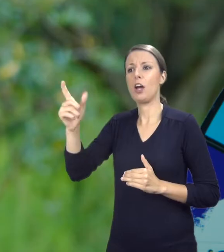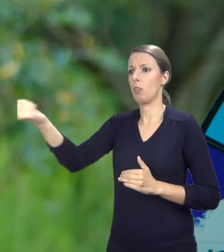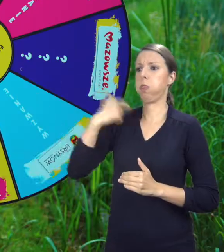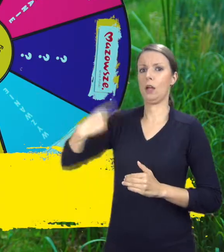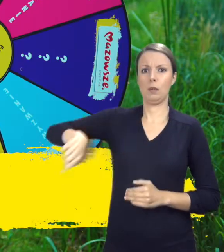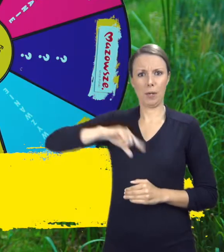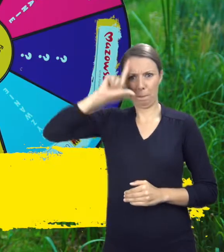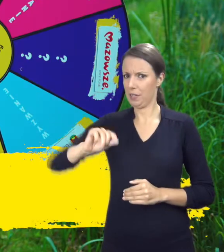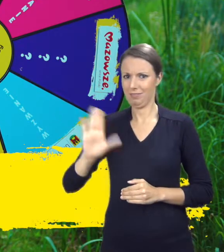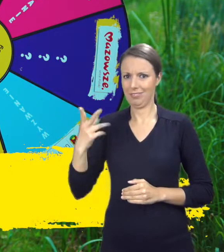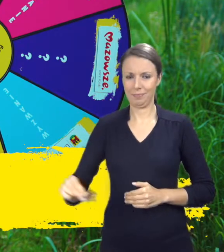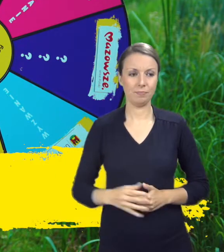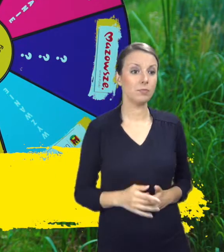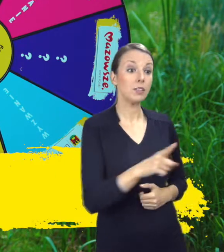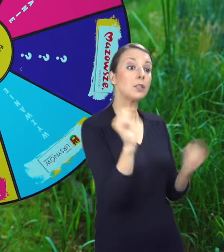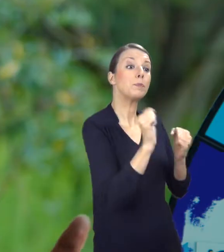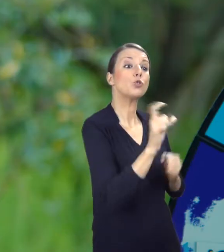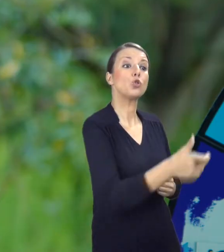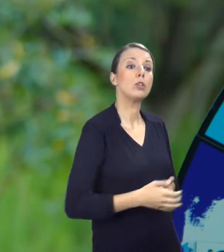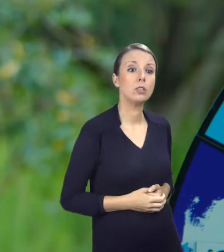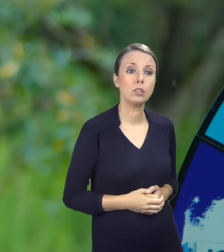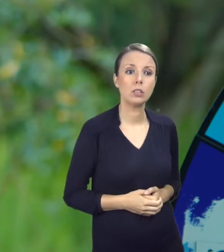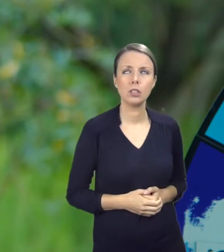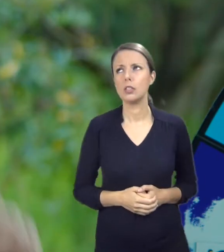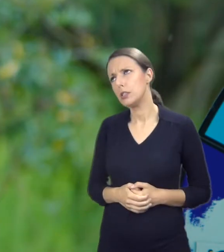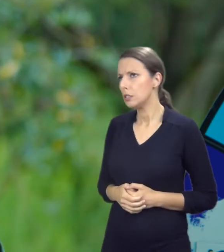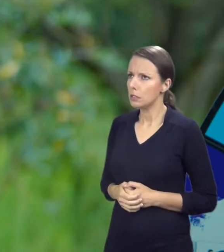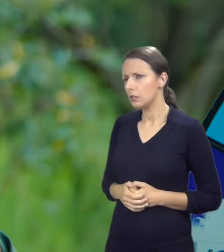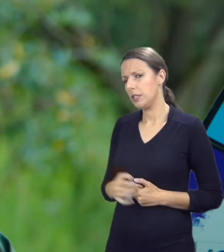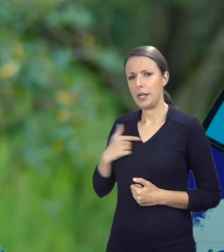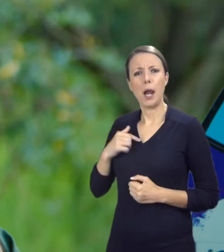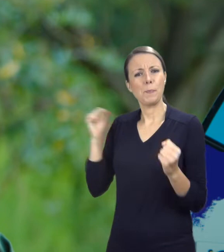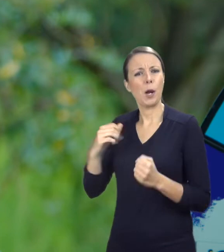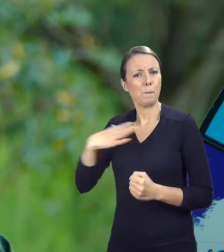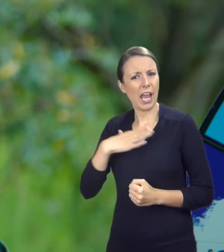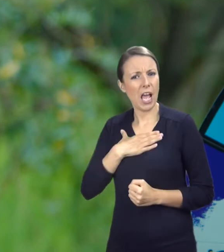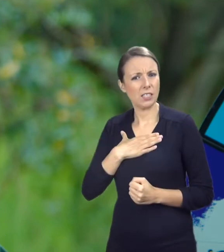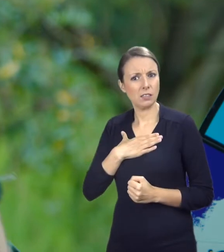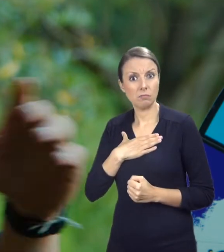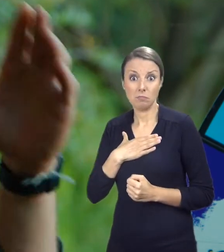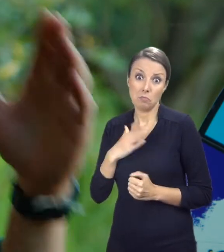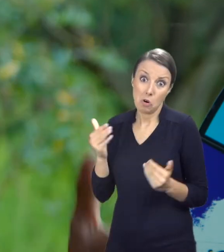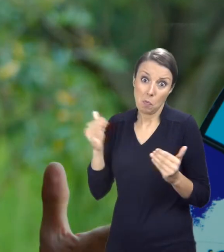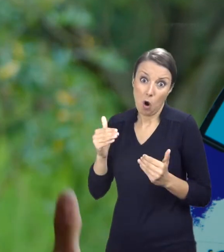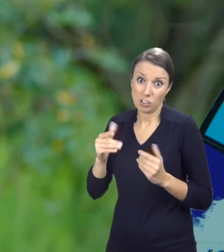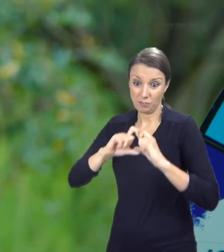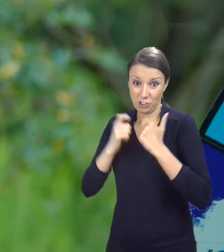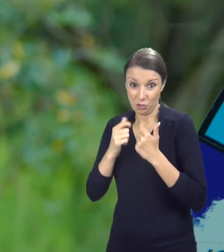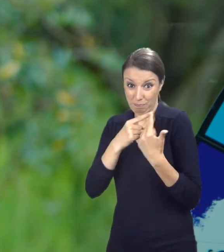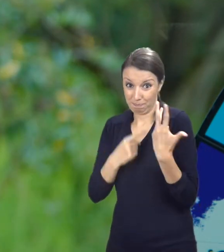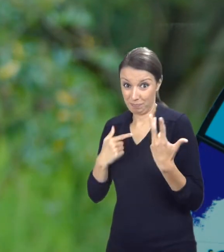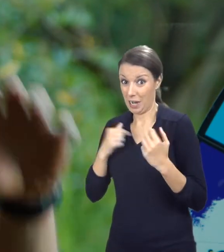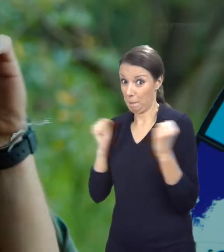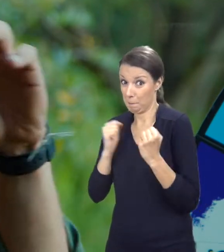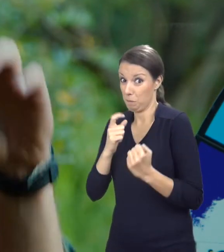debilami. Czego się boisz? W zasadzie chyba tylko psów, albo może wszystkie moje lęki przekierowałem właśnie na tę jedną istotę.